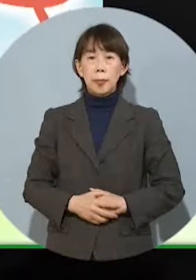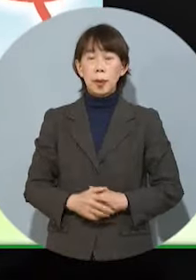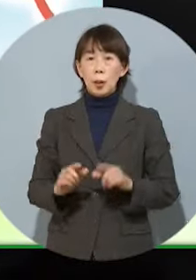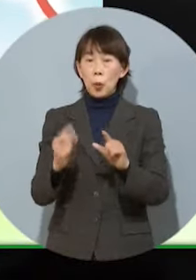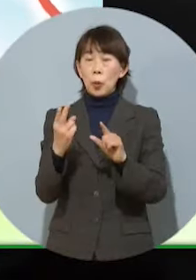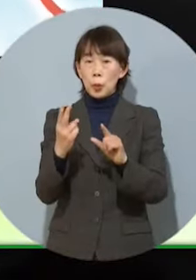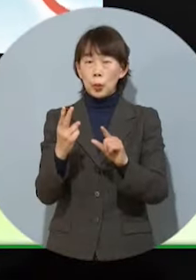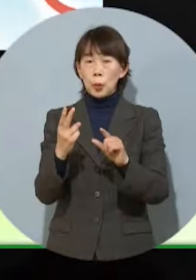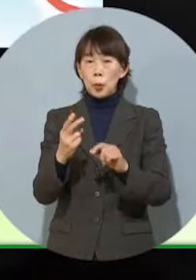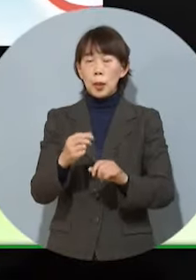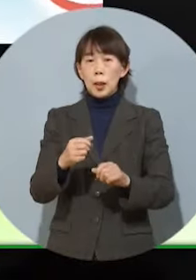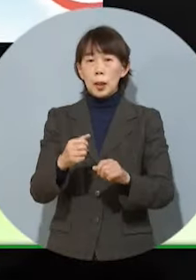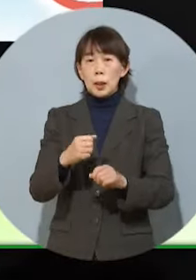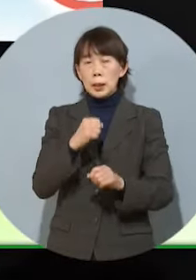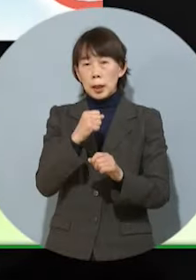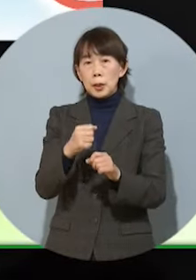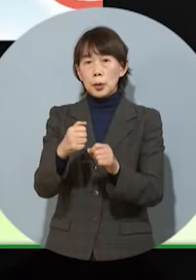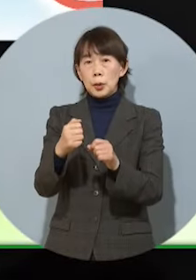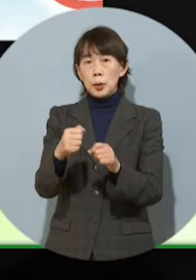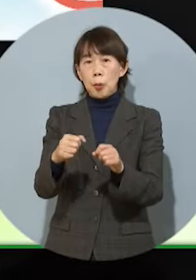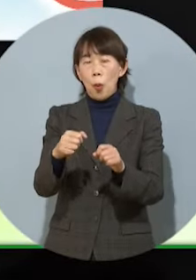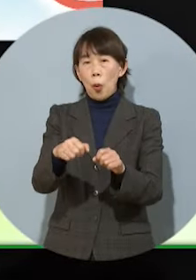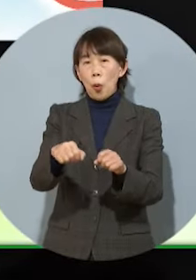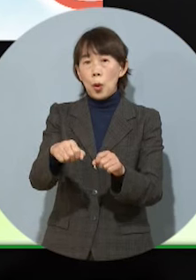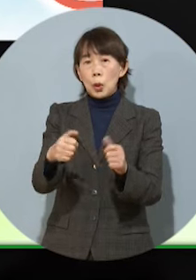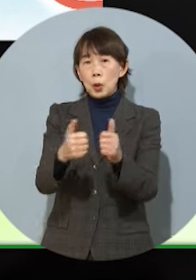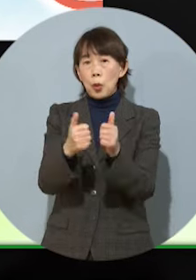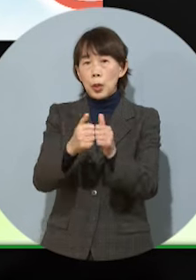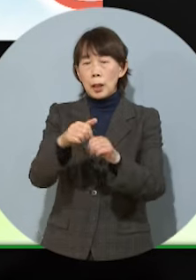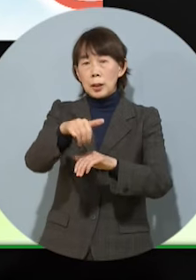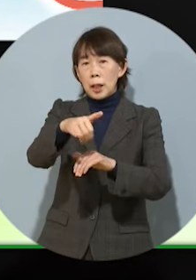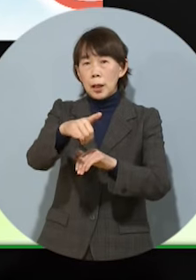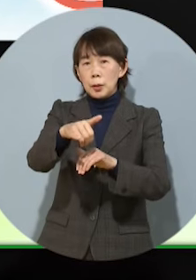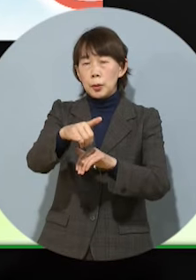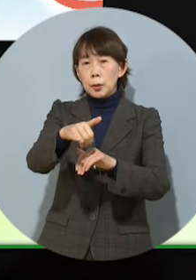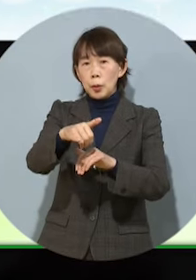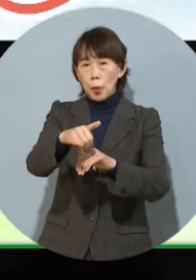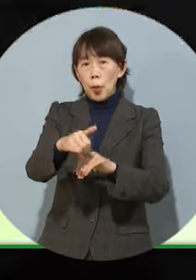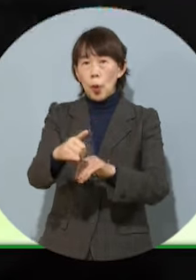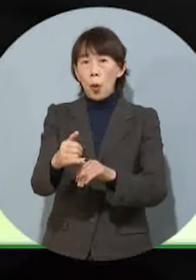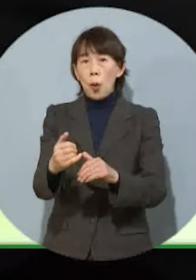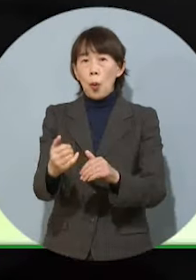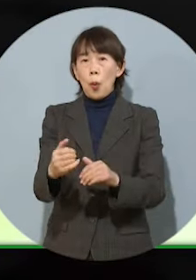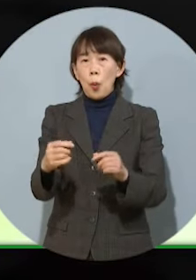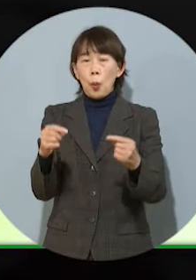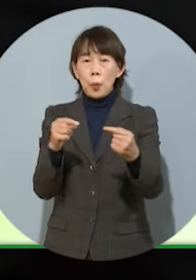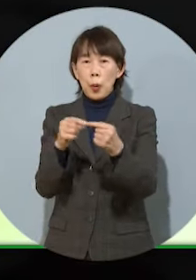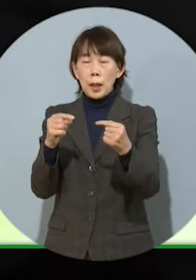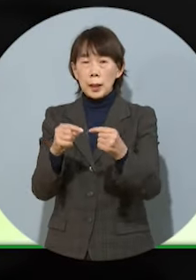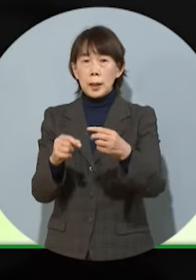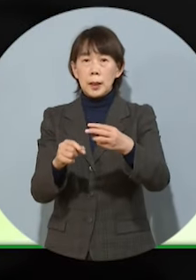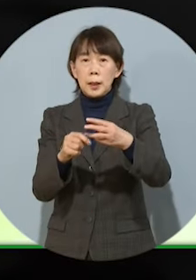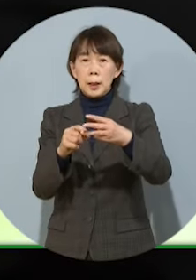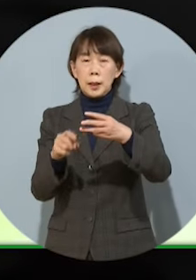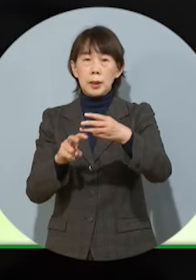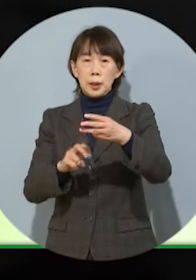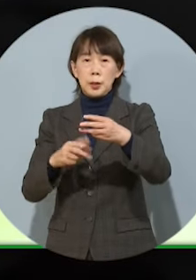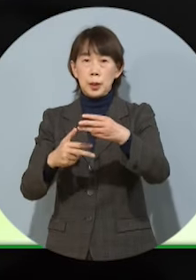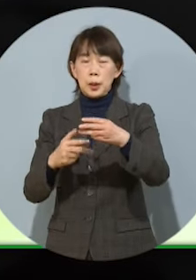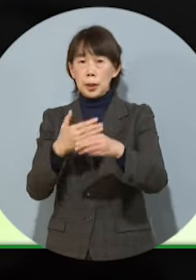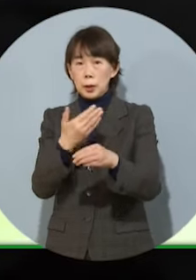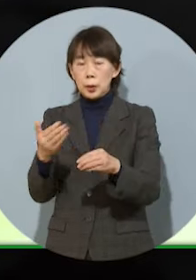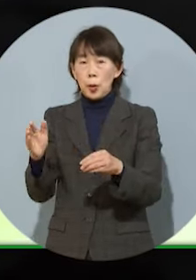京都自殺相談ダイヤル心と命のホットラインでは今月27日水曜日